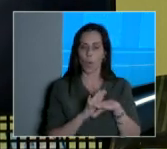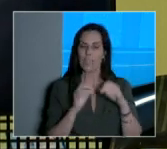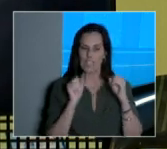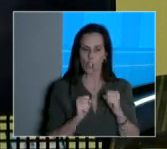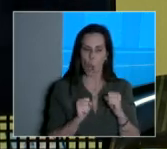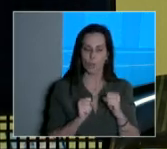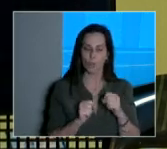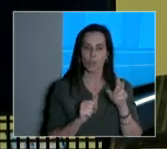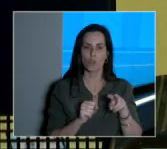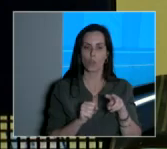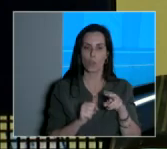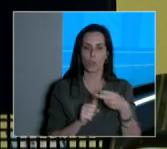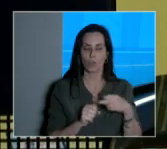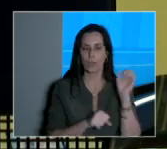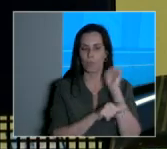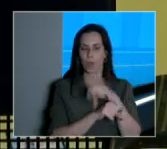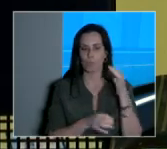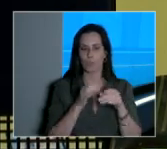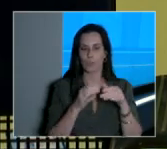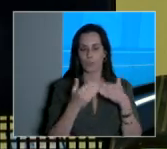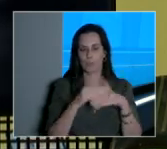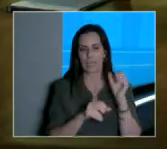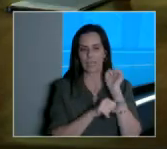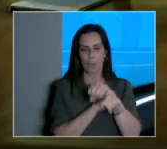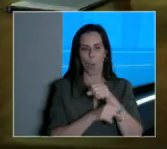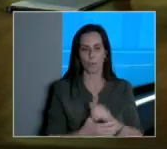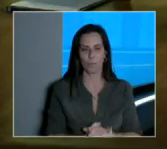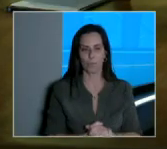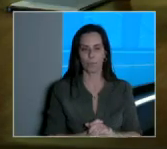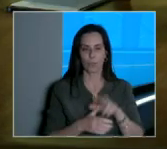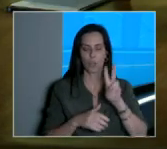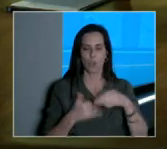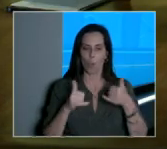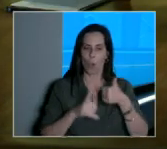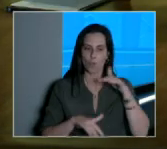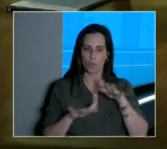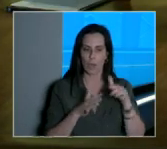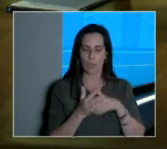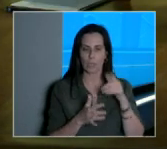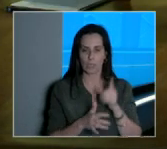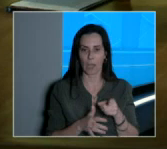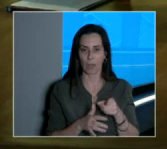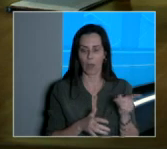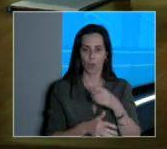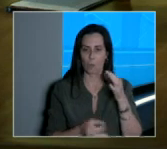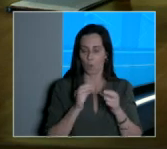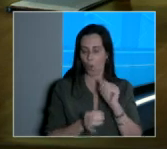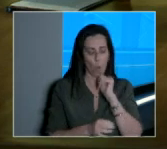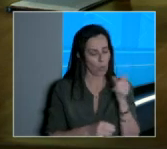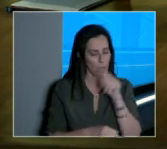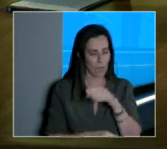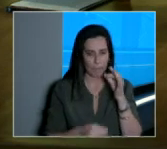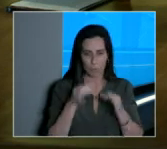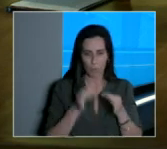יסוד שנוכל לגבור על בית המשפט, וזה פסקת ההתגברות. יש היום ראש ממשלה שצריך לעמוד לדין. הוא לא רוצה